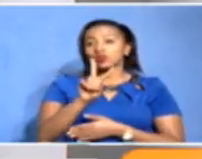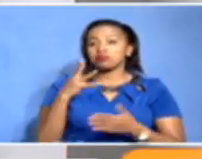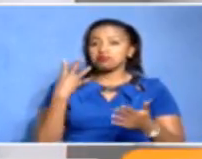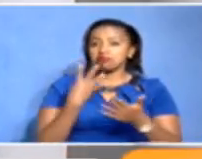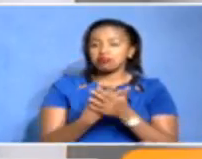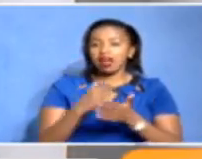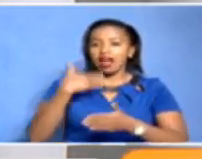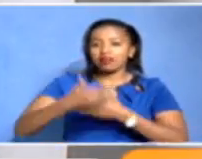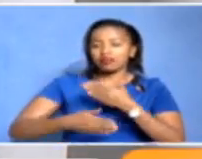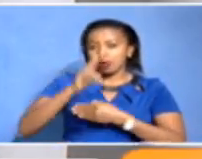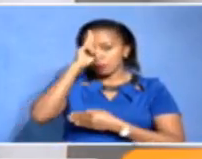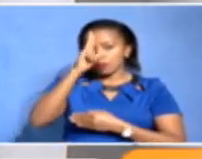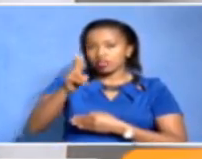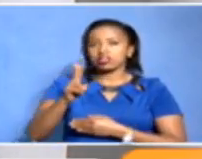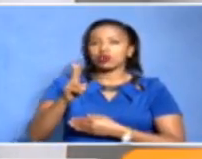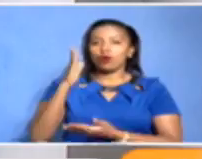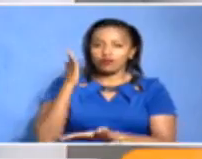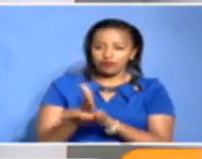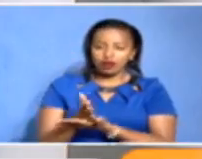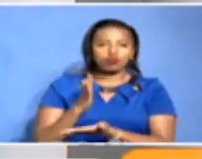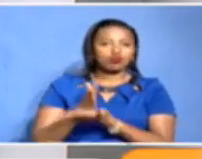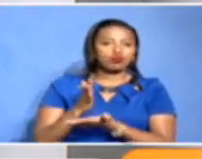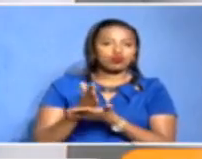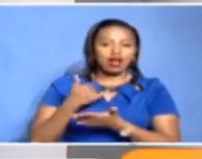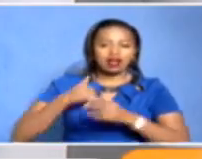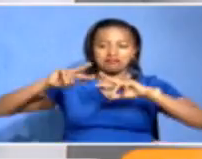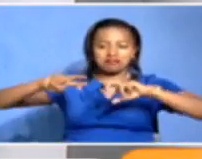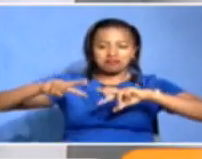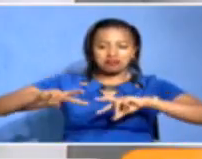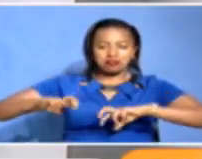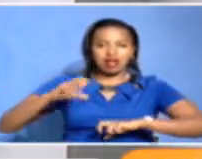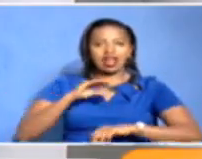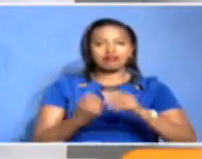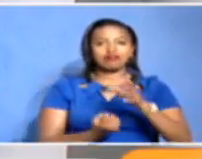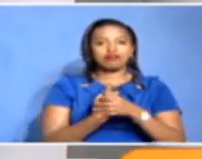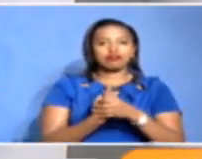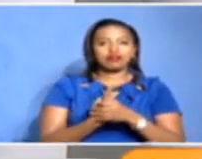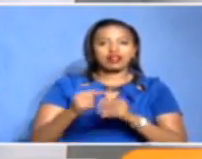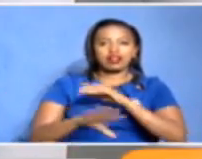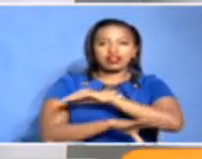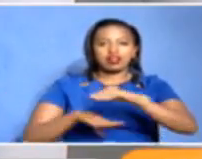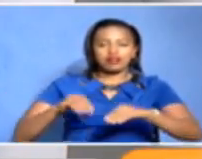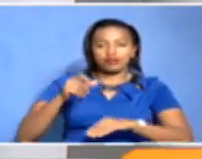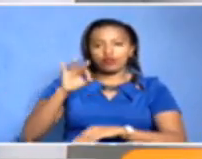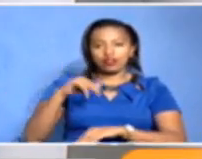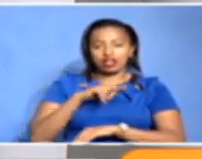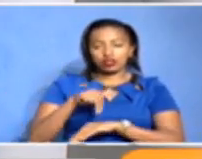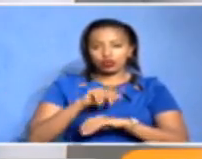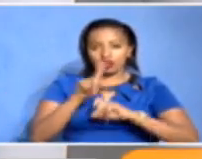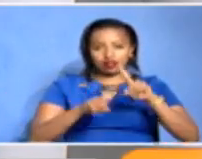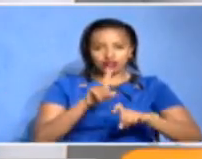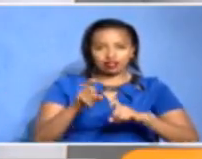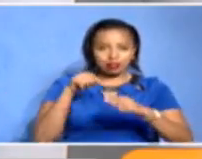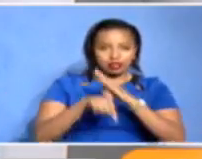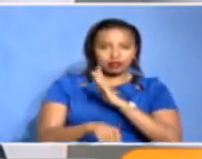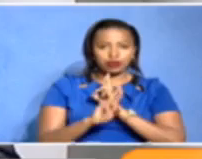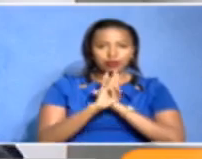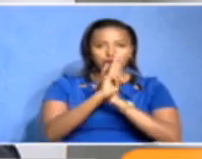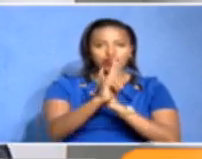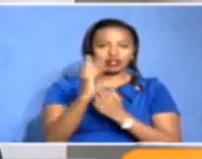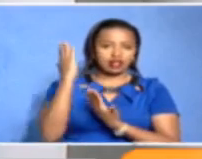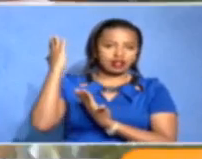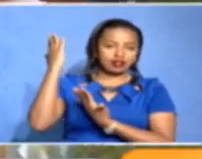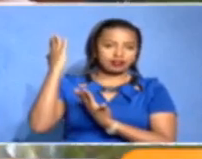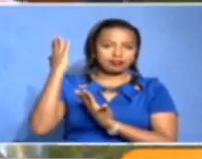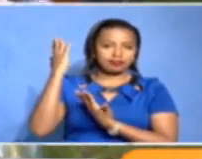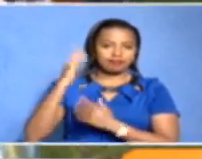wa polisi kubaini kuwa wamekuwa wakifanya utapeli na kusababisha wizi wa mitihani ya kitaifa hapa nchini. Stephen Leto anaarifu zaidi.